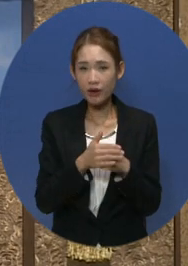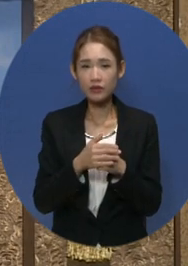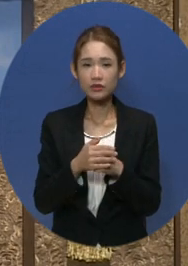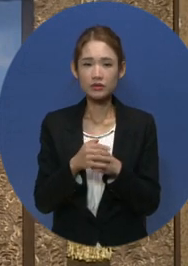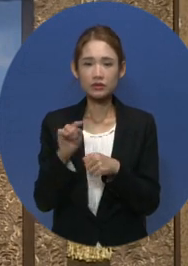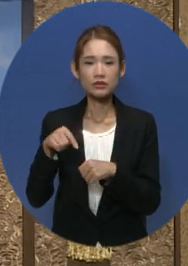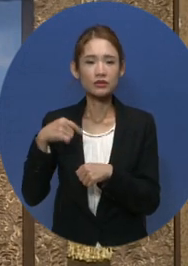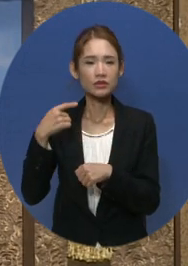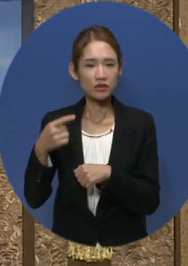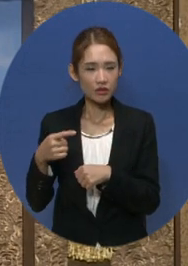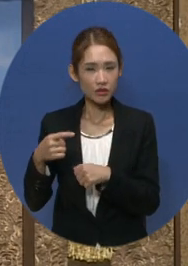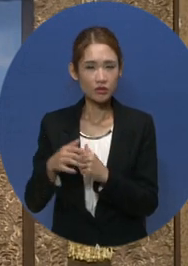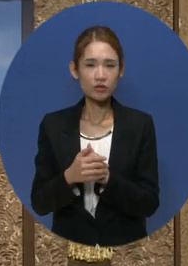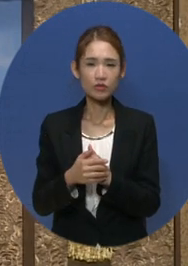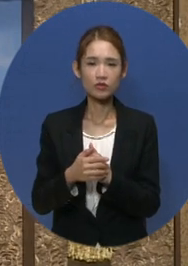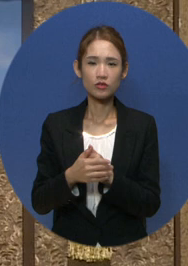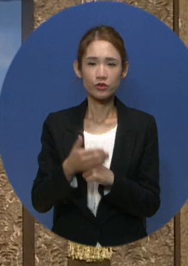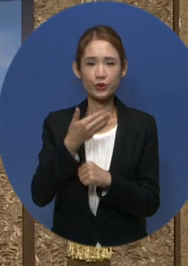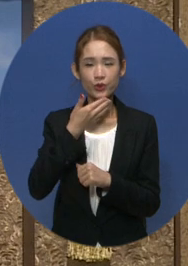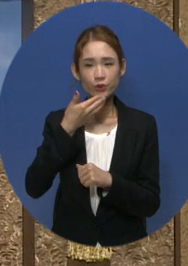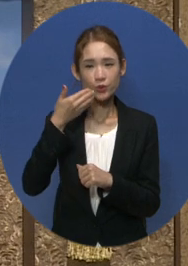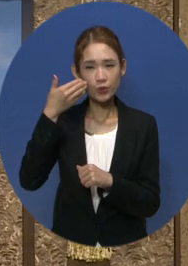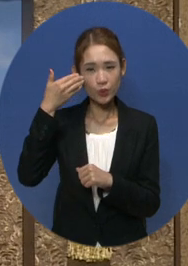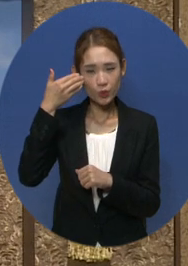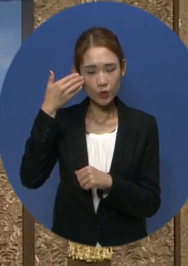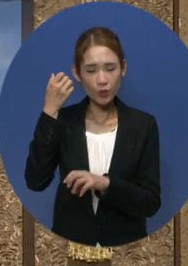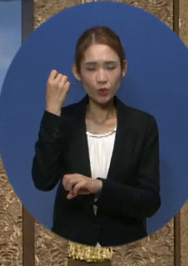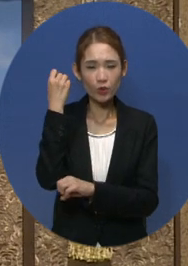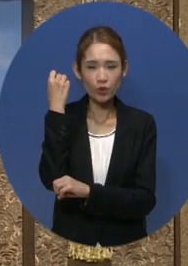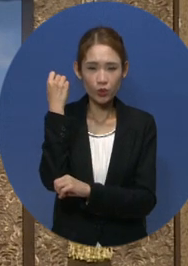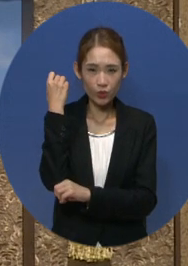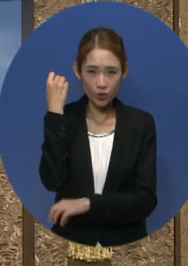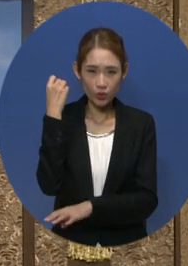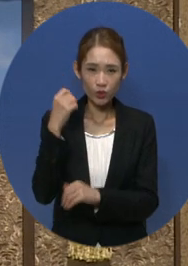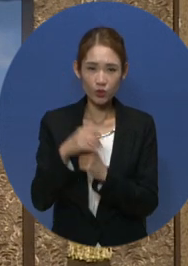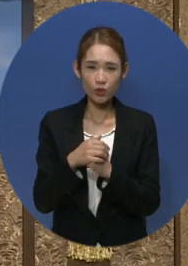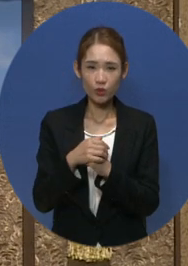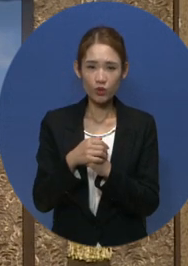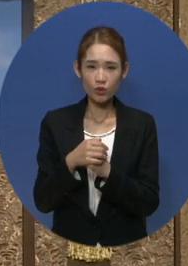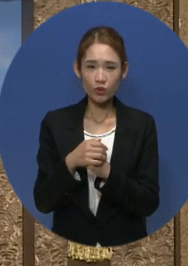다음에 또 이제 그 맹 기반